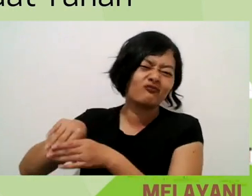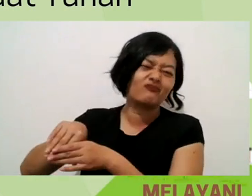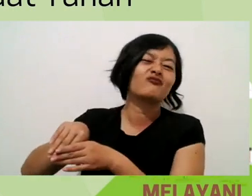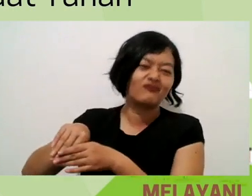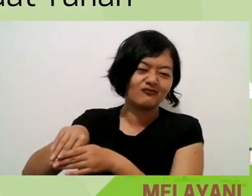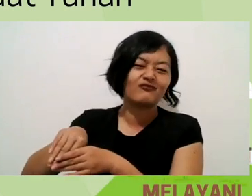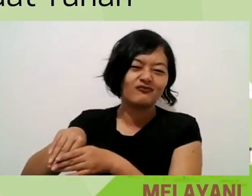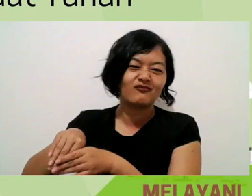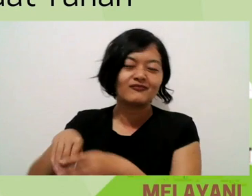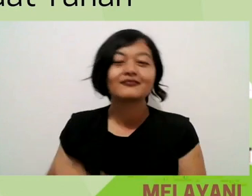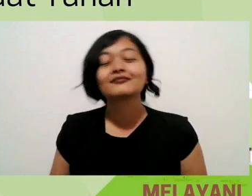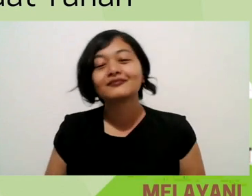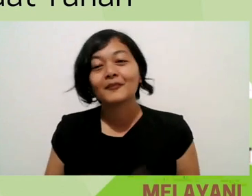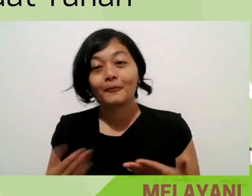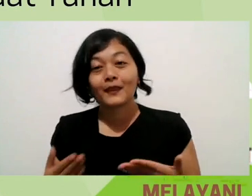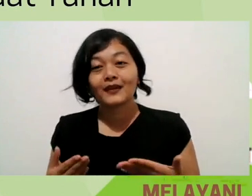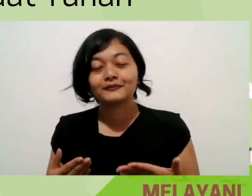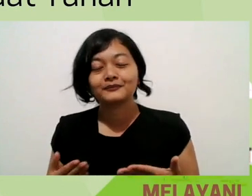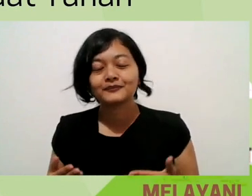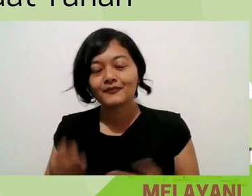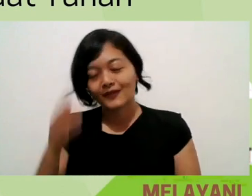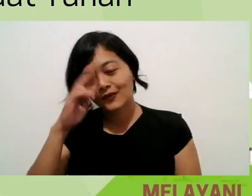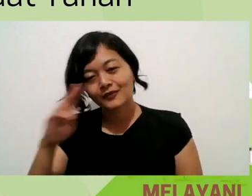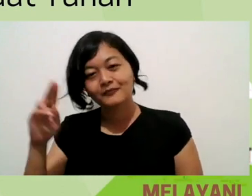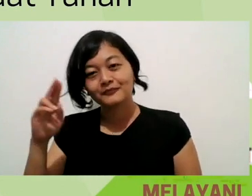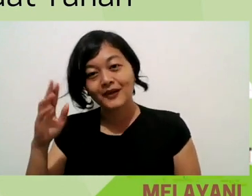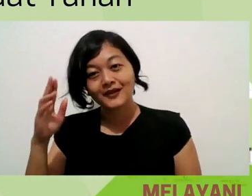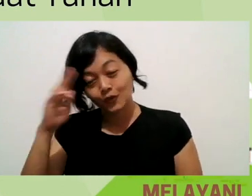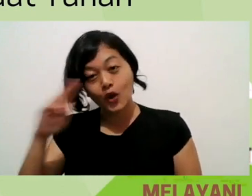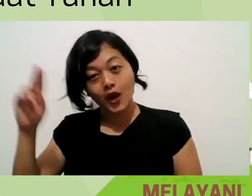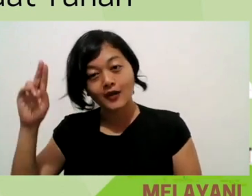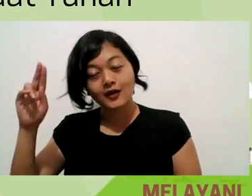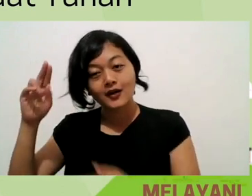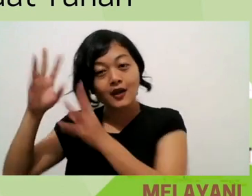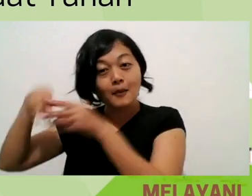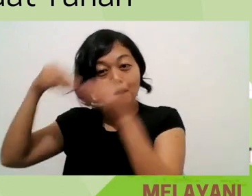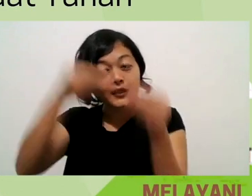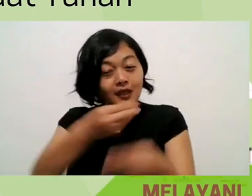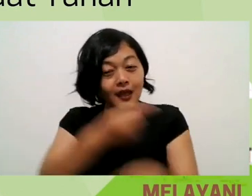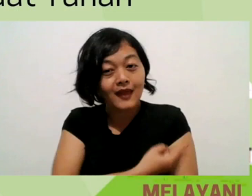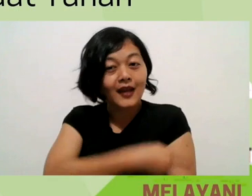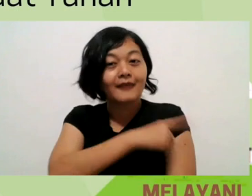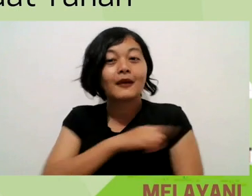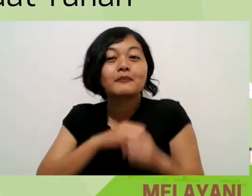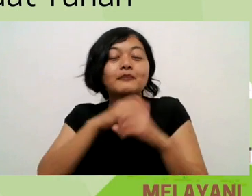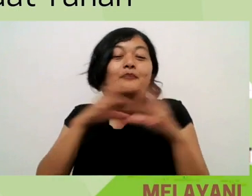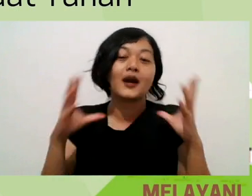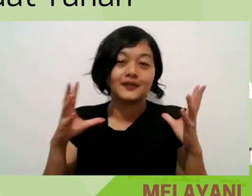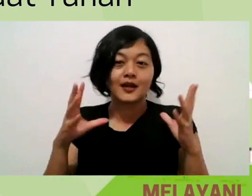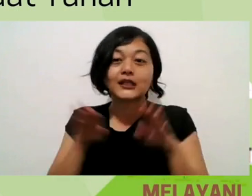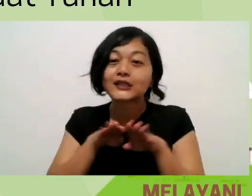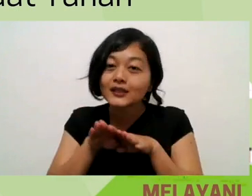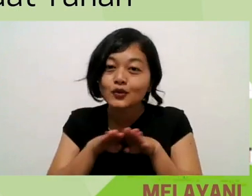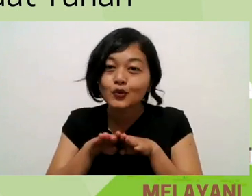dengan potensi yang besar dalam diri Anda. Dan Tuhan selalu ingin Anda mengerjakan